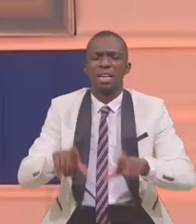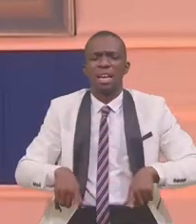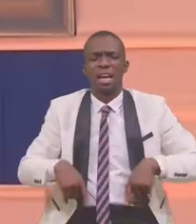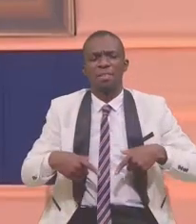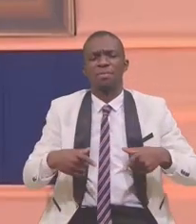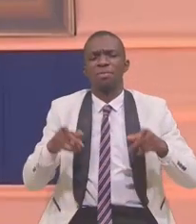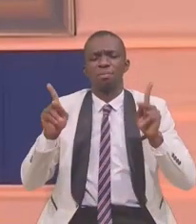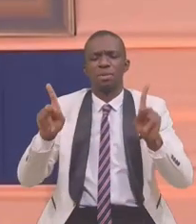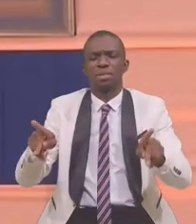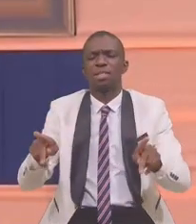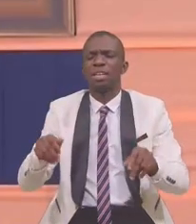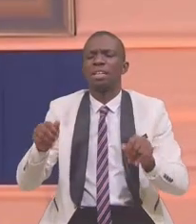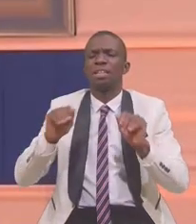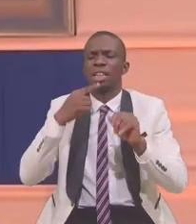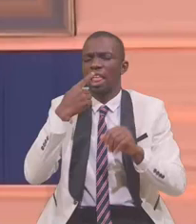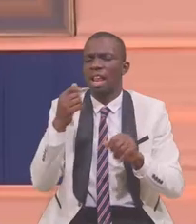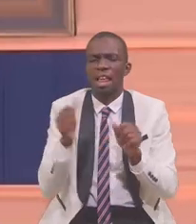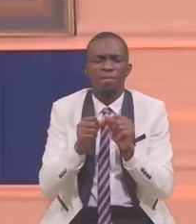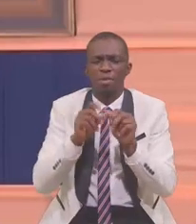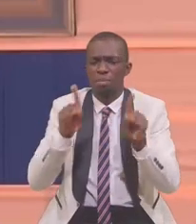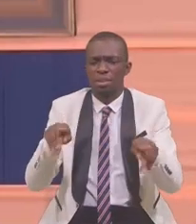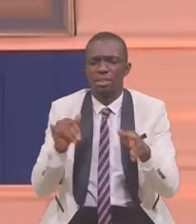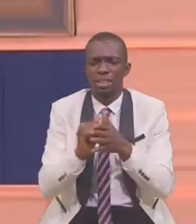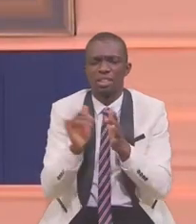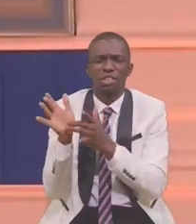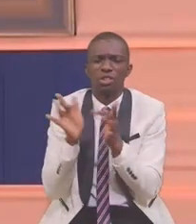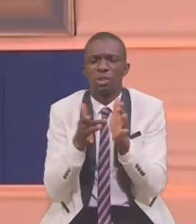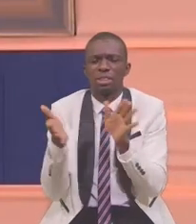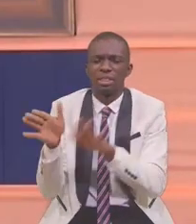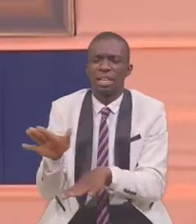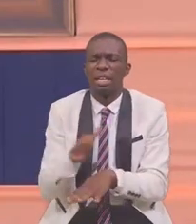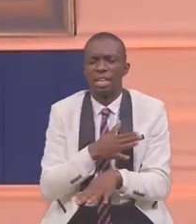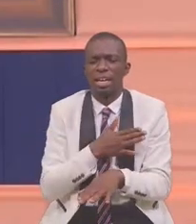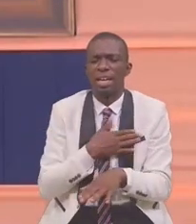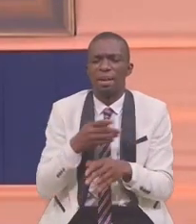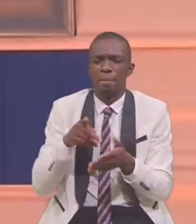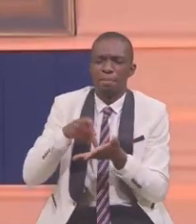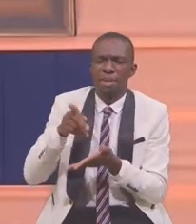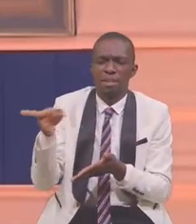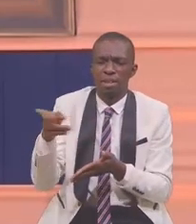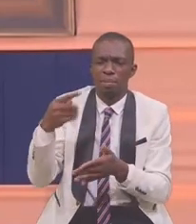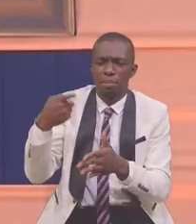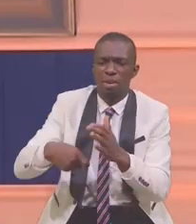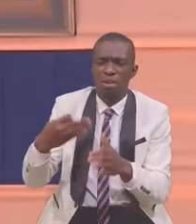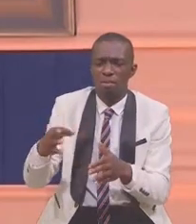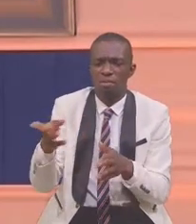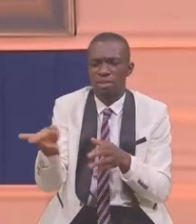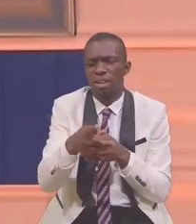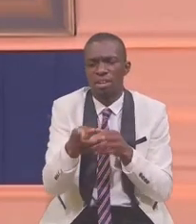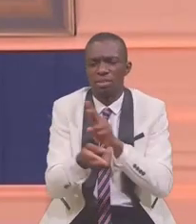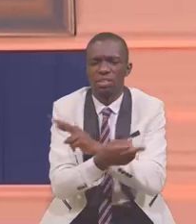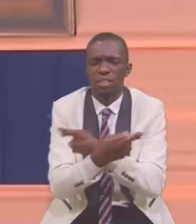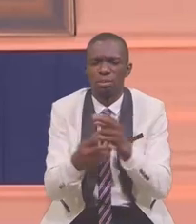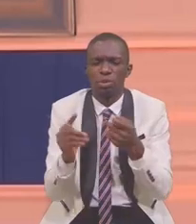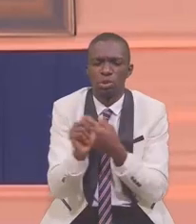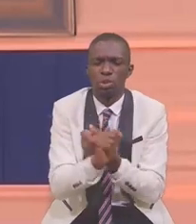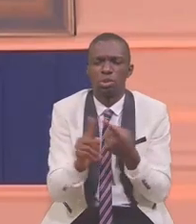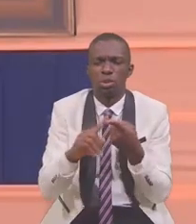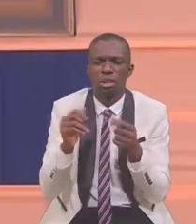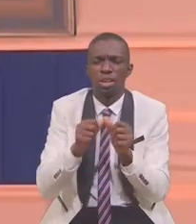Jésus est mort pour tout le monde, il a payé le prix pour leur rédemption, pour leur salut. Allez par tout le monde entier et